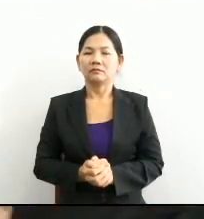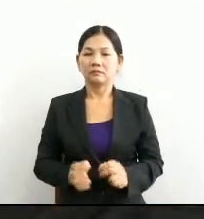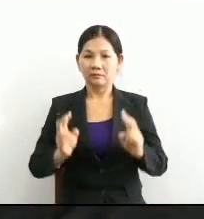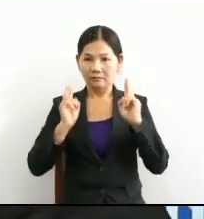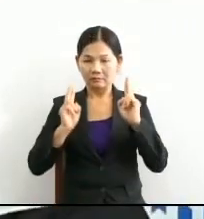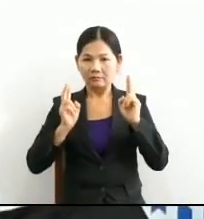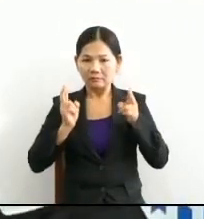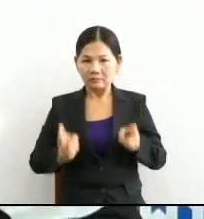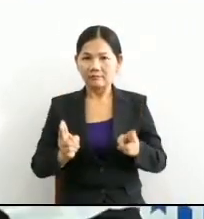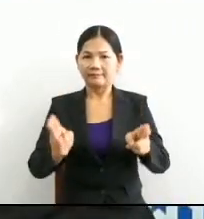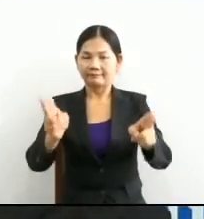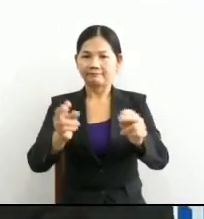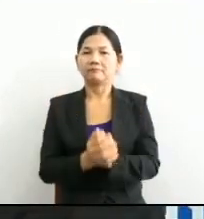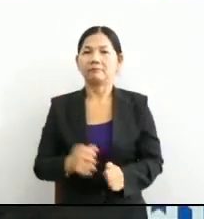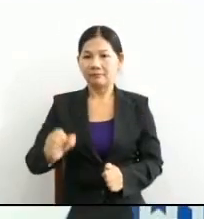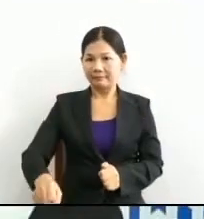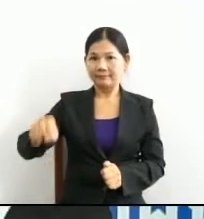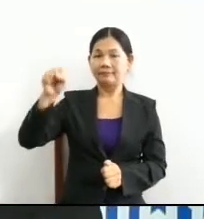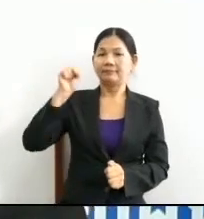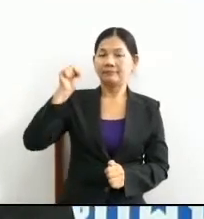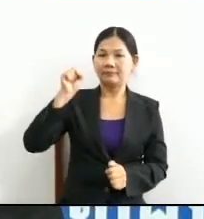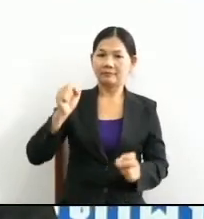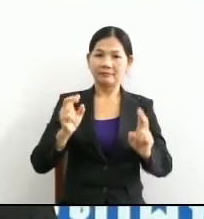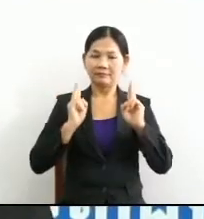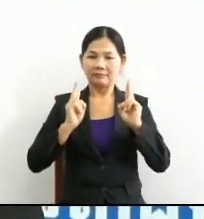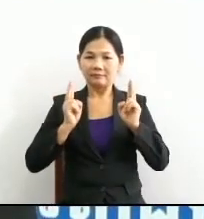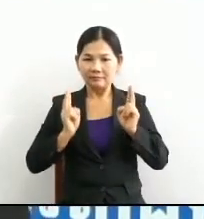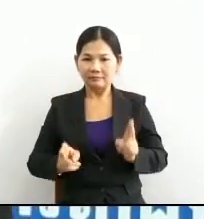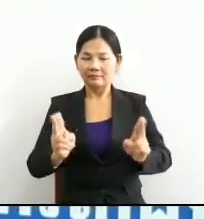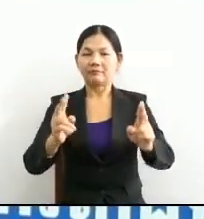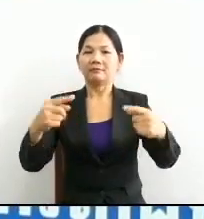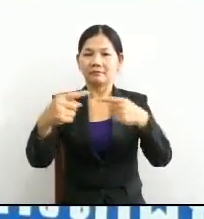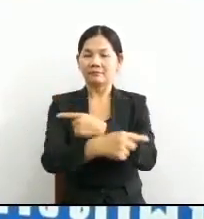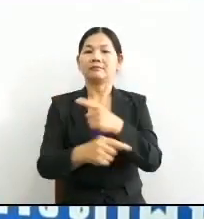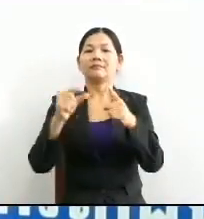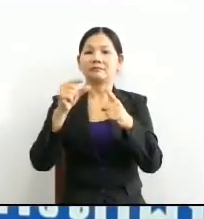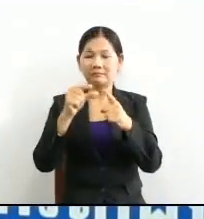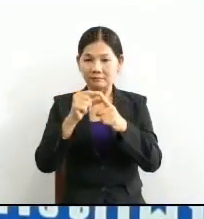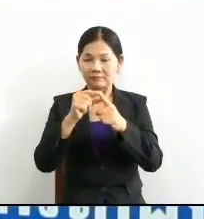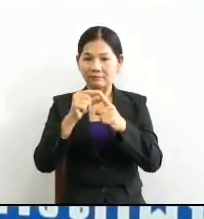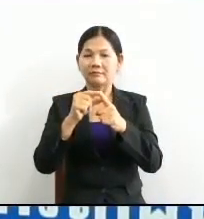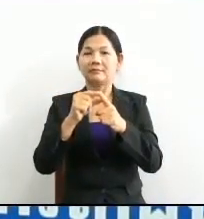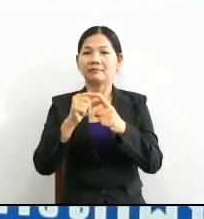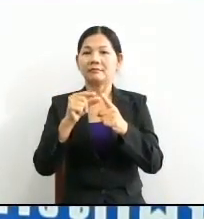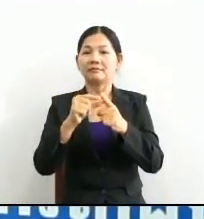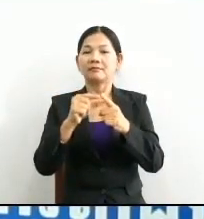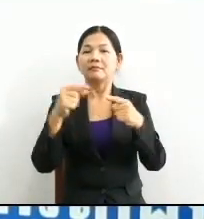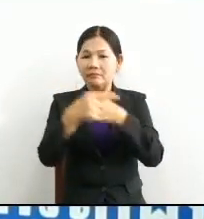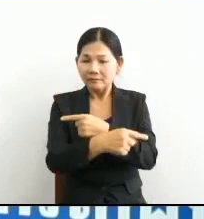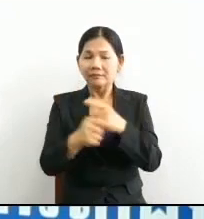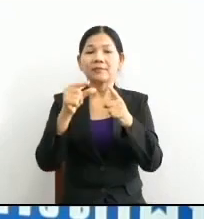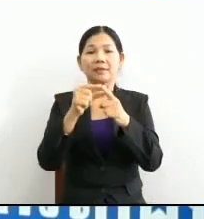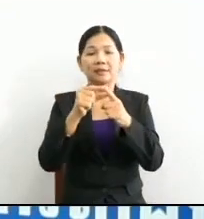nhà hai này con chà lấy cái ba chùm là rụt rè tôi nè con ạ à. Rụt rè tôi nè tôi nè